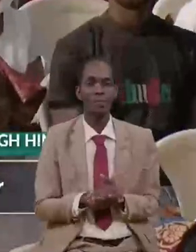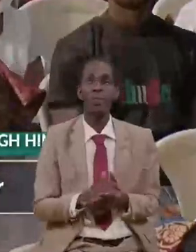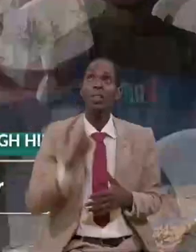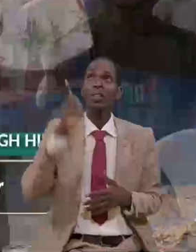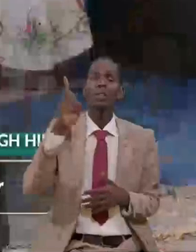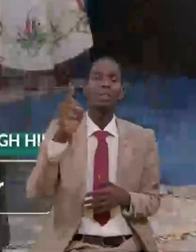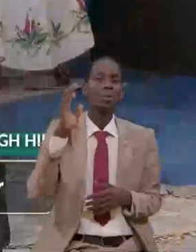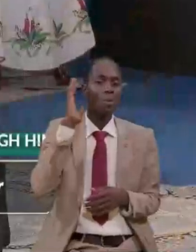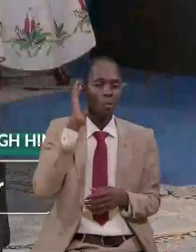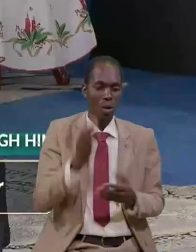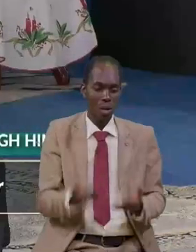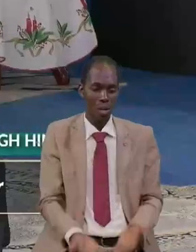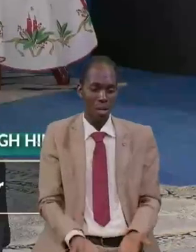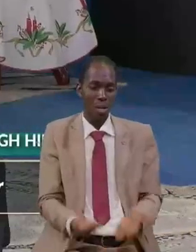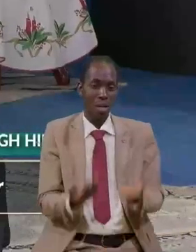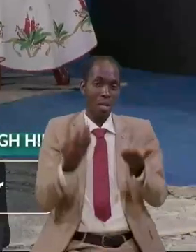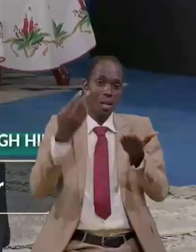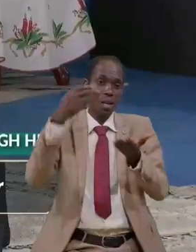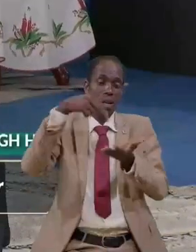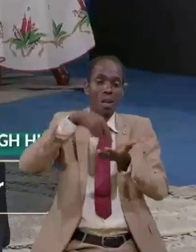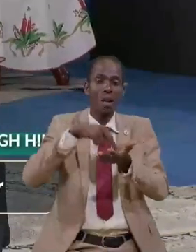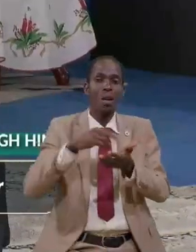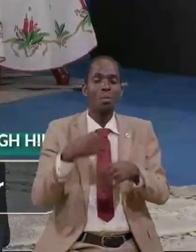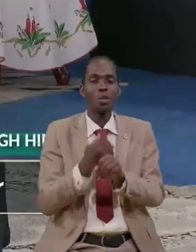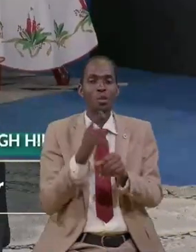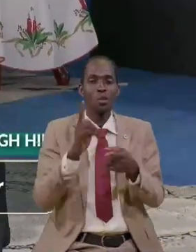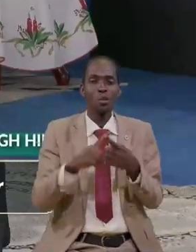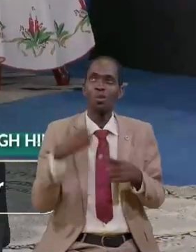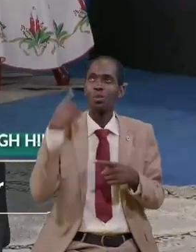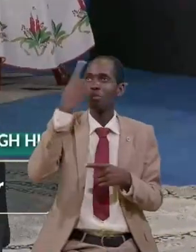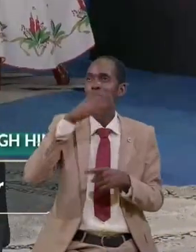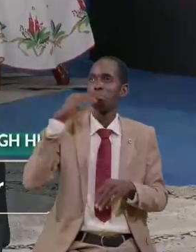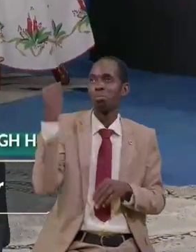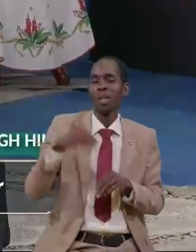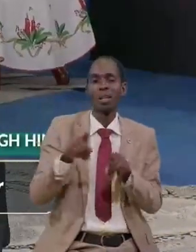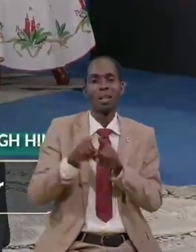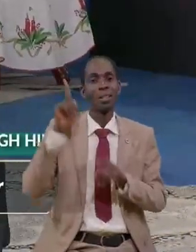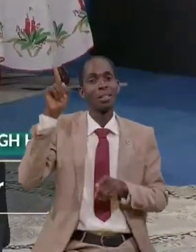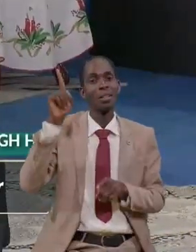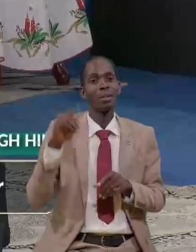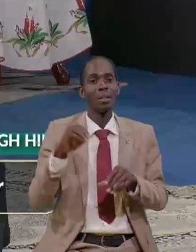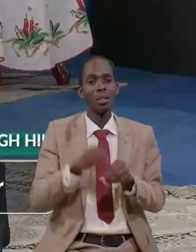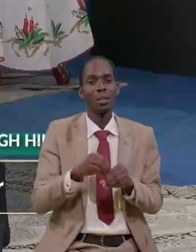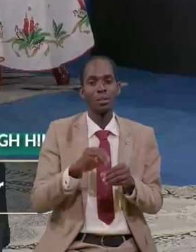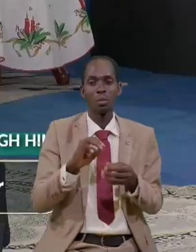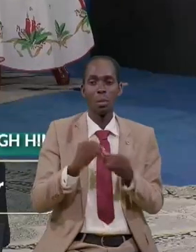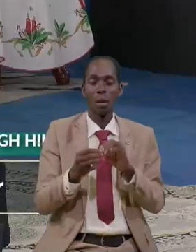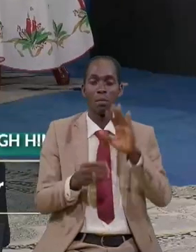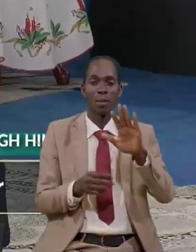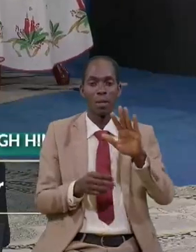vous relever. Et il vous amènera à lui ressembler. Cinquièmement,